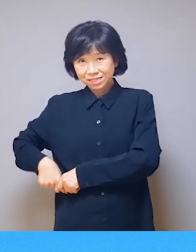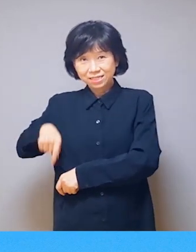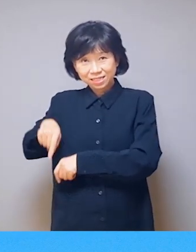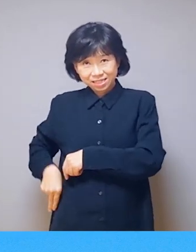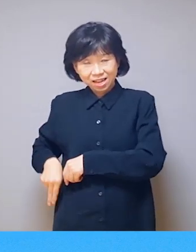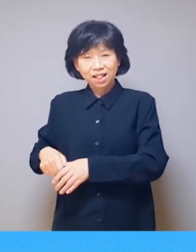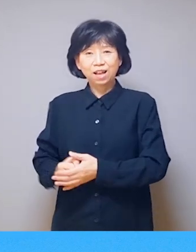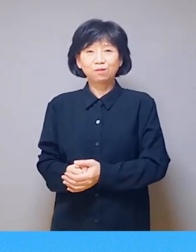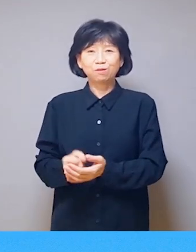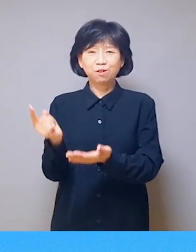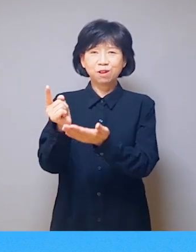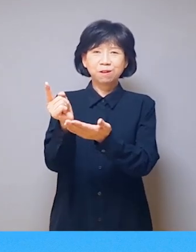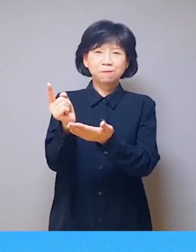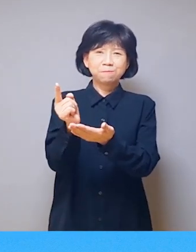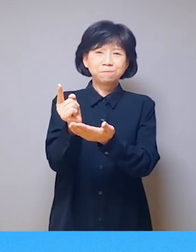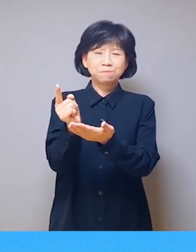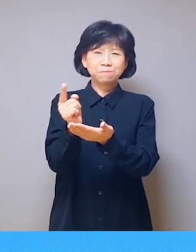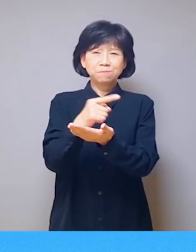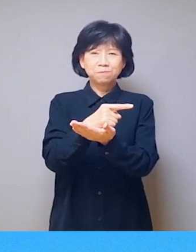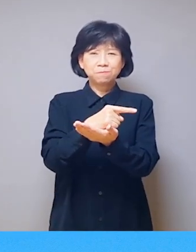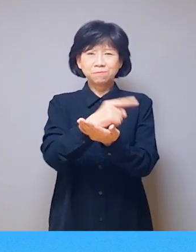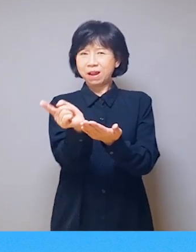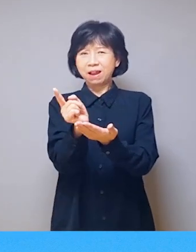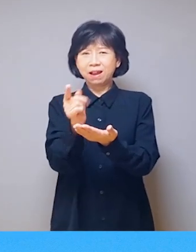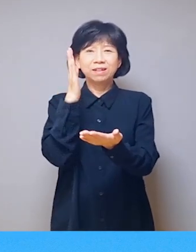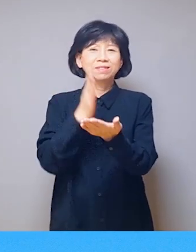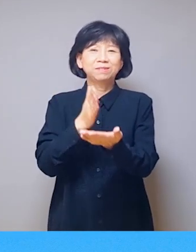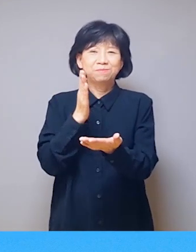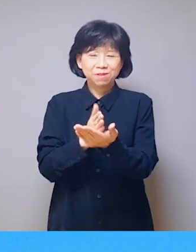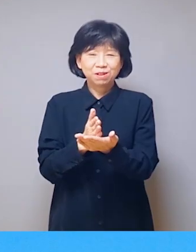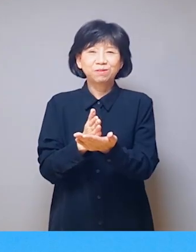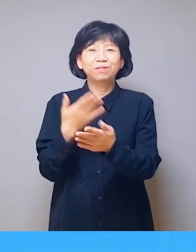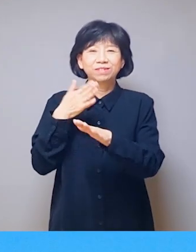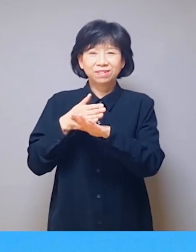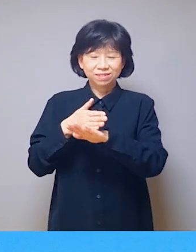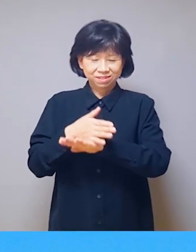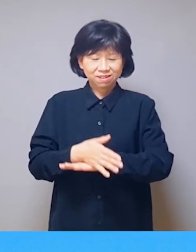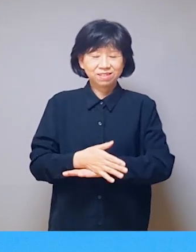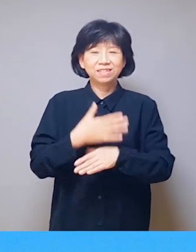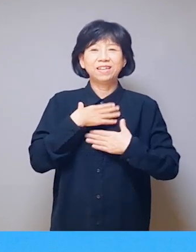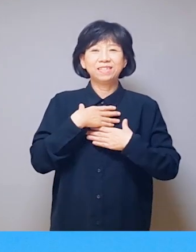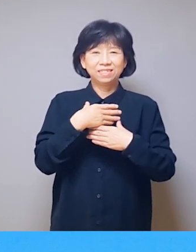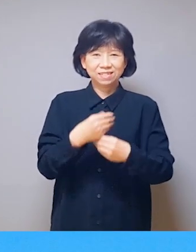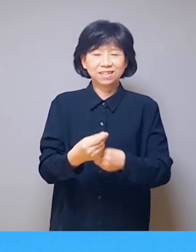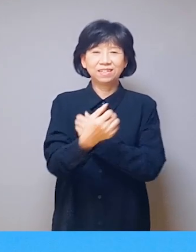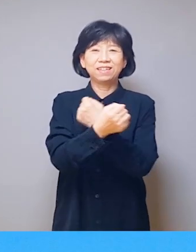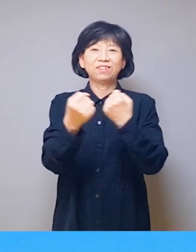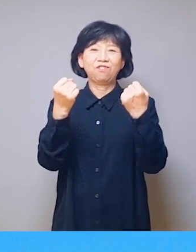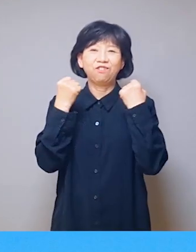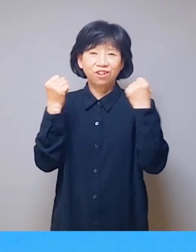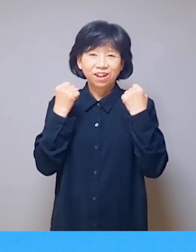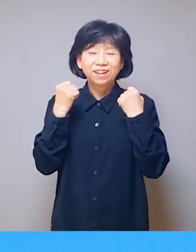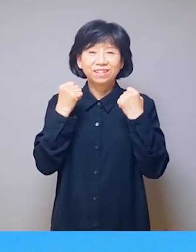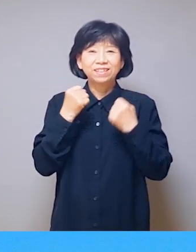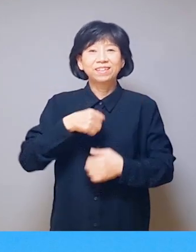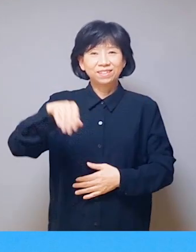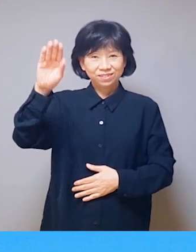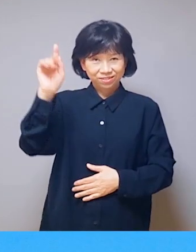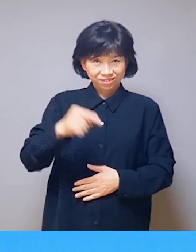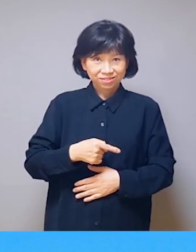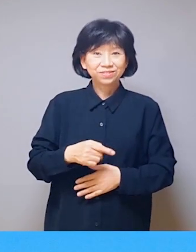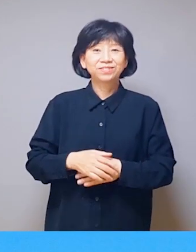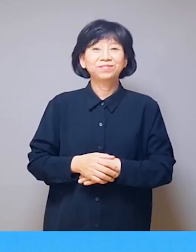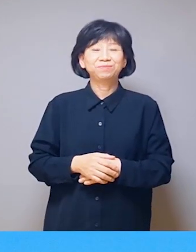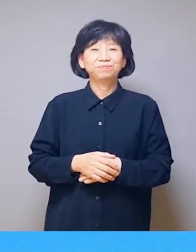마시고 네, 저속으로 잘 다녀오시면 안전하게 건강하게 다녀오시면 좋겠어요. 여러분